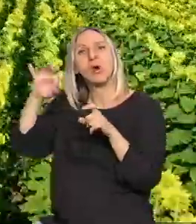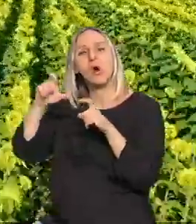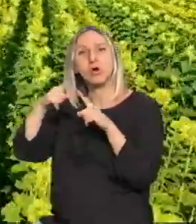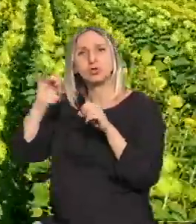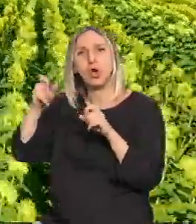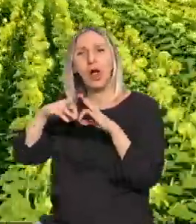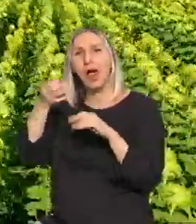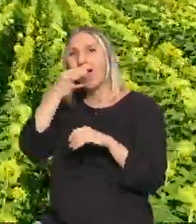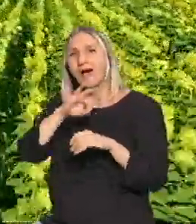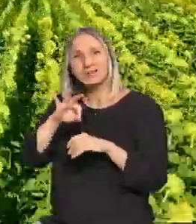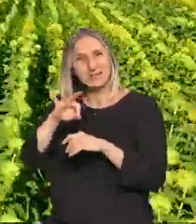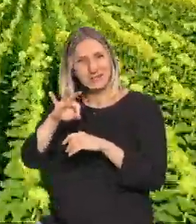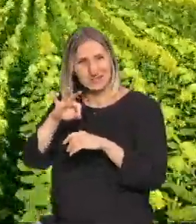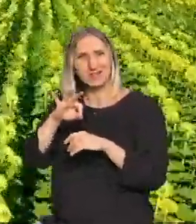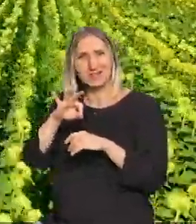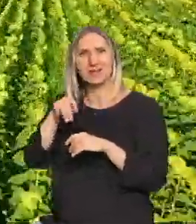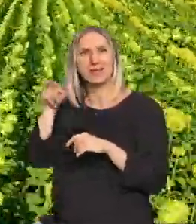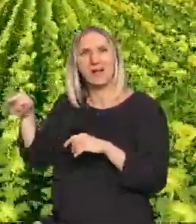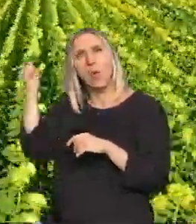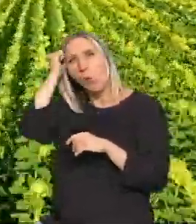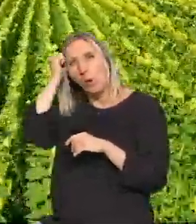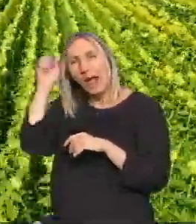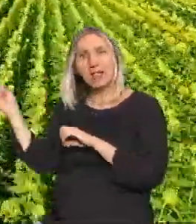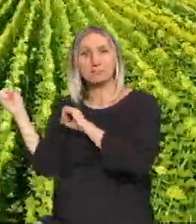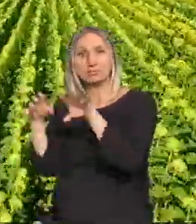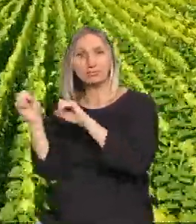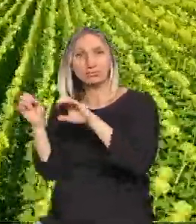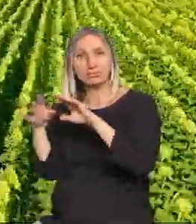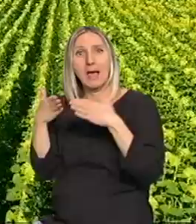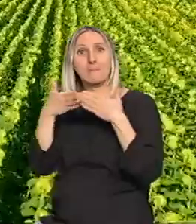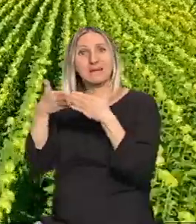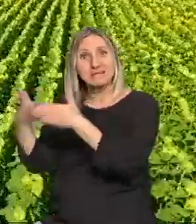i tovarili u brodove za Nemačku.